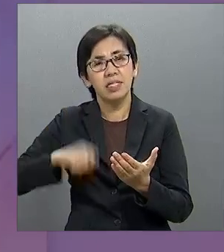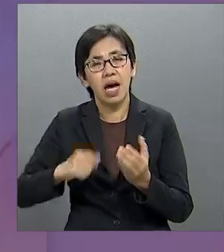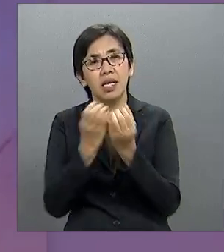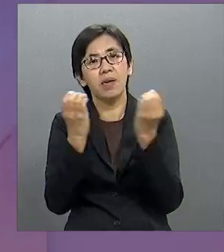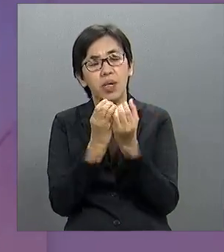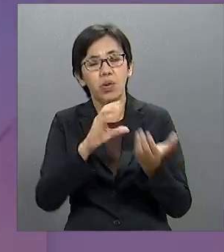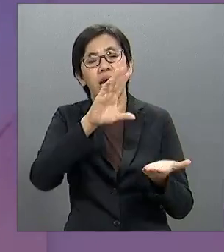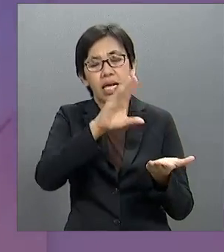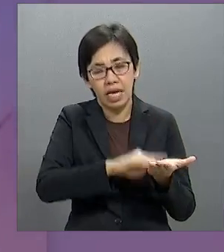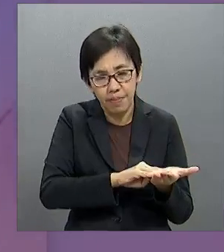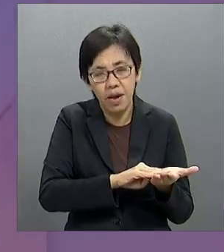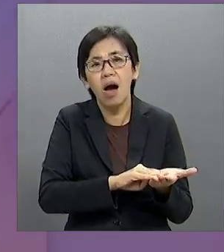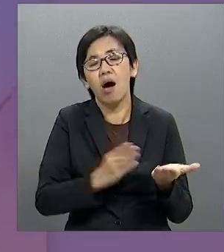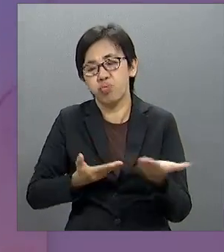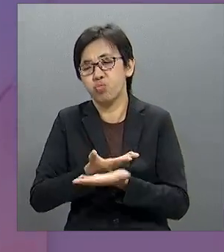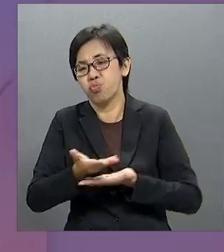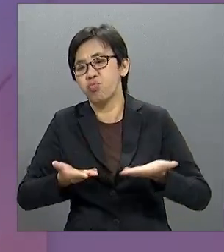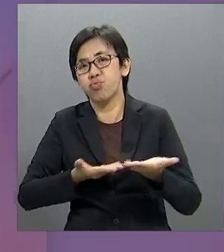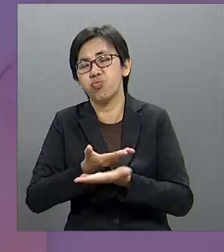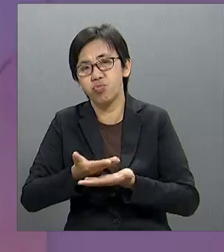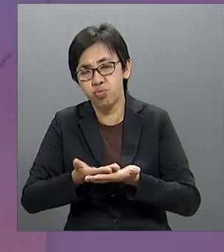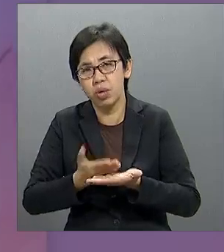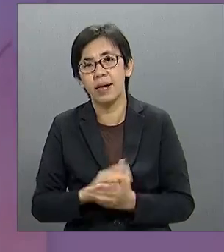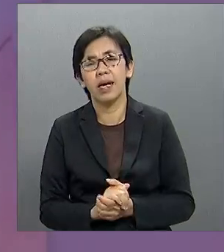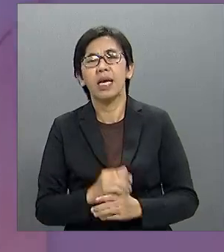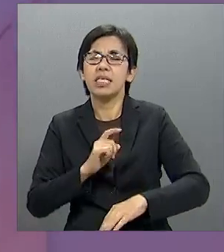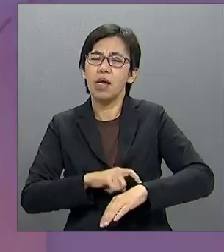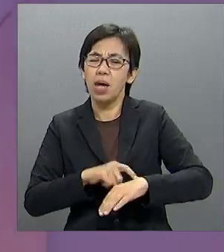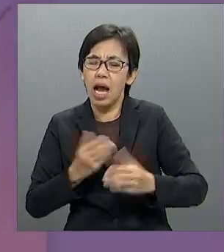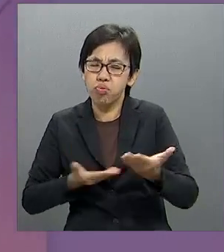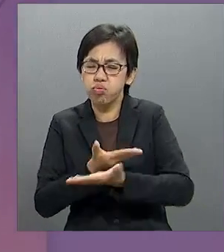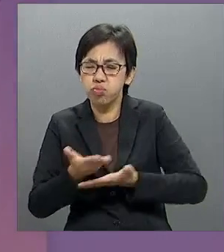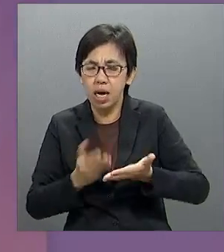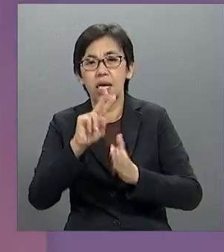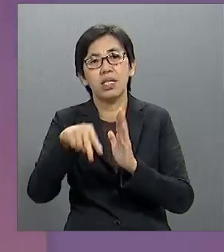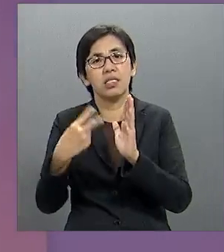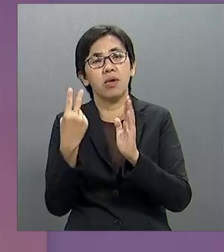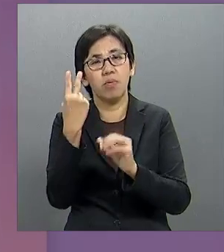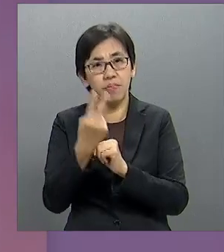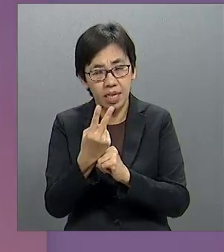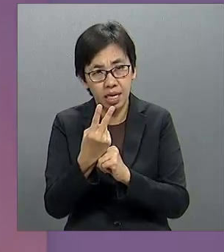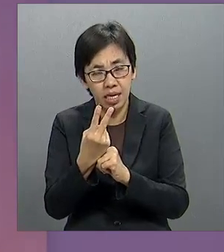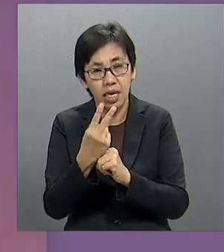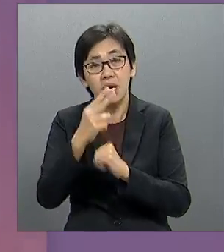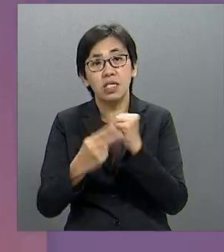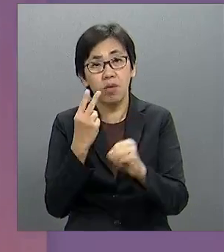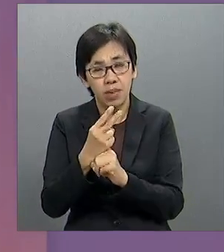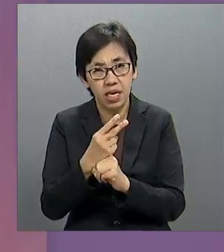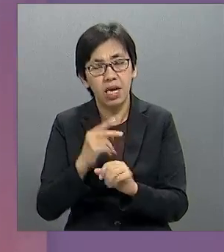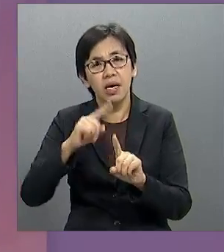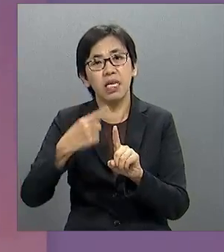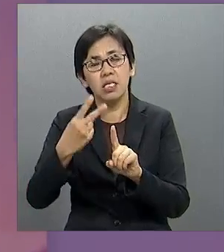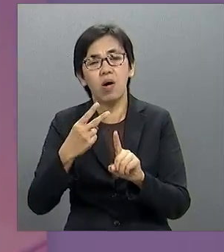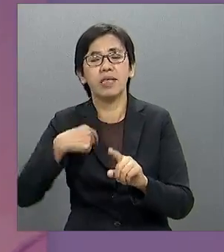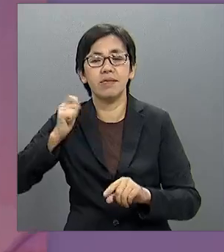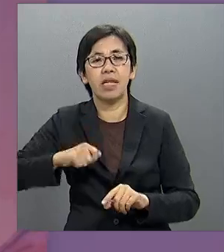ไว้นะคะแล้วก็หลังจากนั้นเนี่ยใช้เวลาประมาณ 2ปีนะคะคุณภาพันธ์ที่ผ่านมาเนี่ยศาลก็ตีความว่า